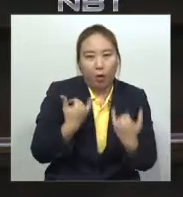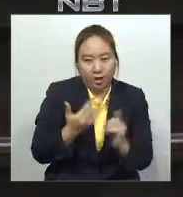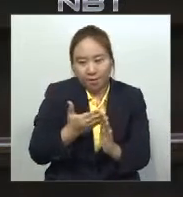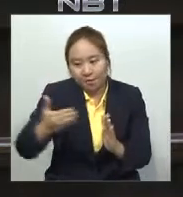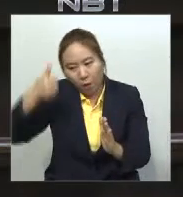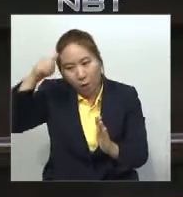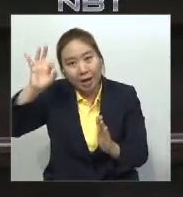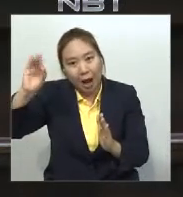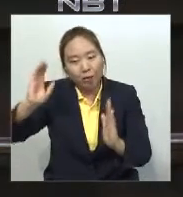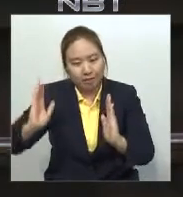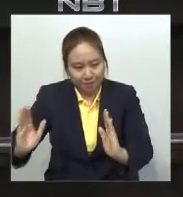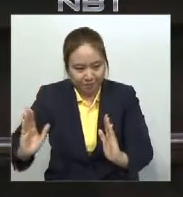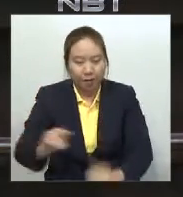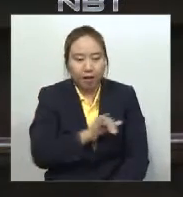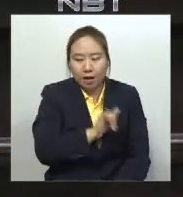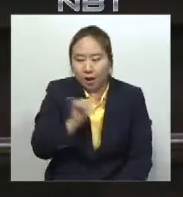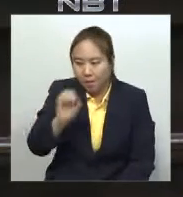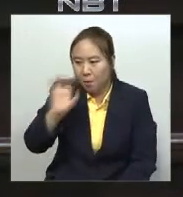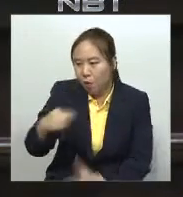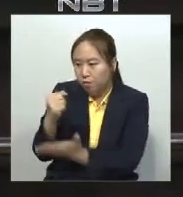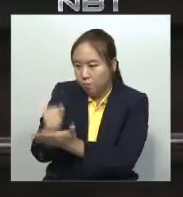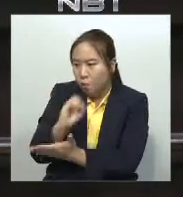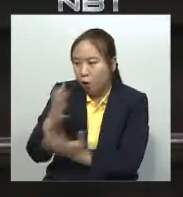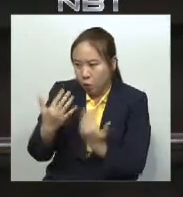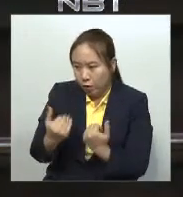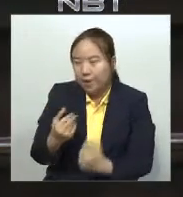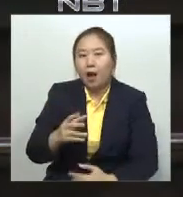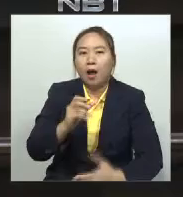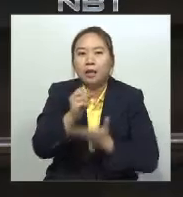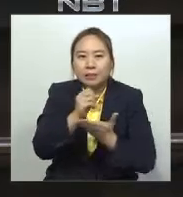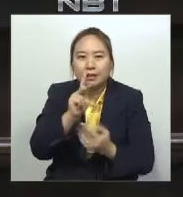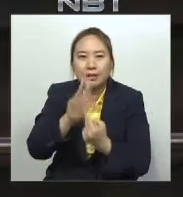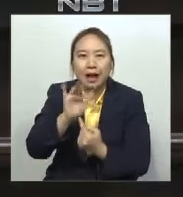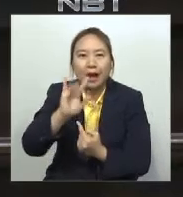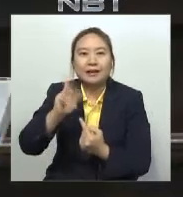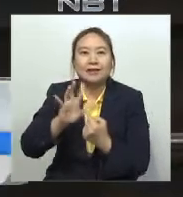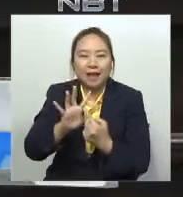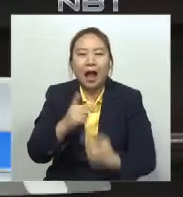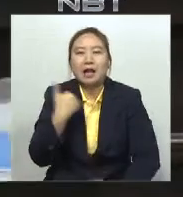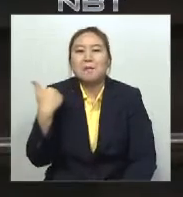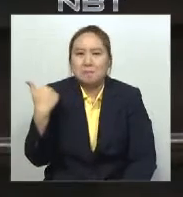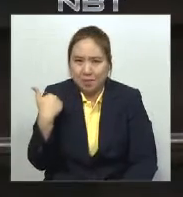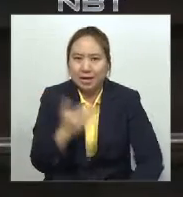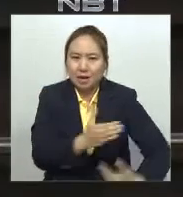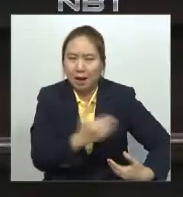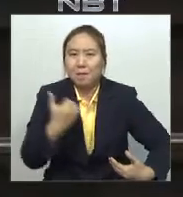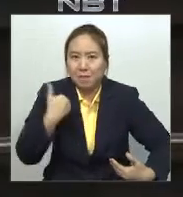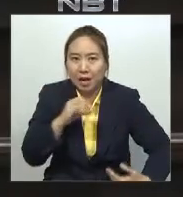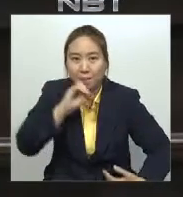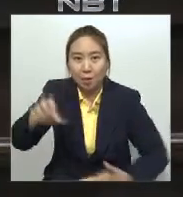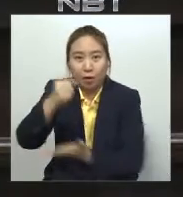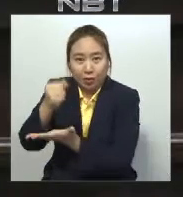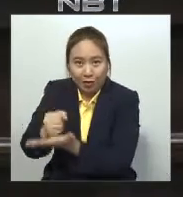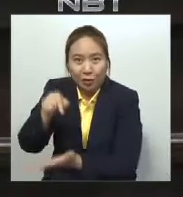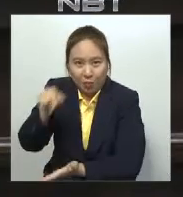ายใน90วันนี้เนี่ยก็จะไม่รับโทษอันนี้คือเจตนารมณ์ของกฎหมายแต่การตีความในประเด็นข้อกฎหมายนะคะในเรื่องของการคร